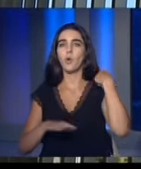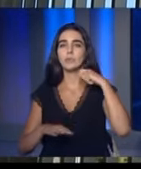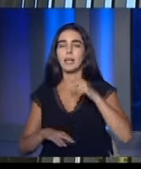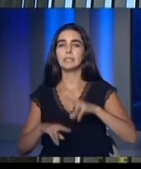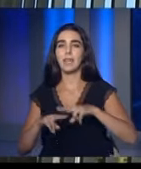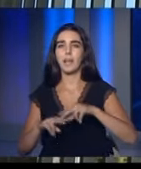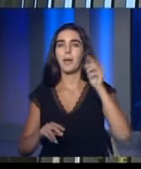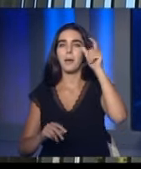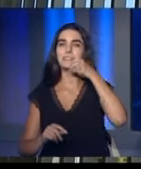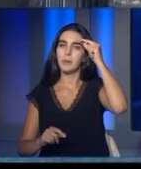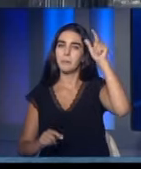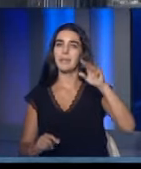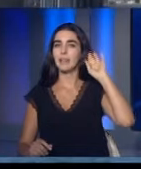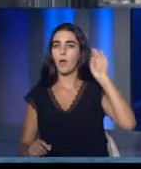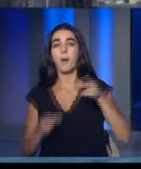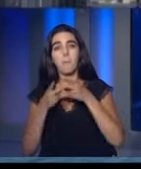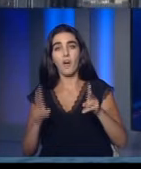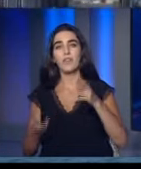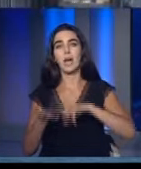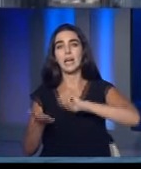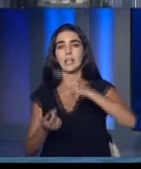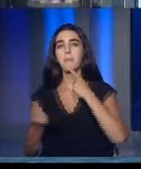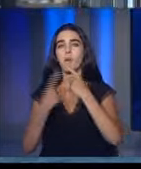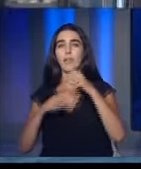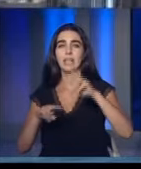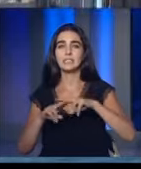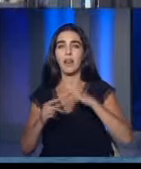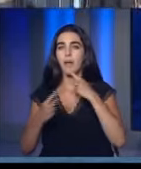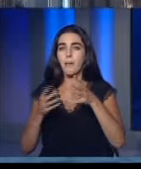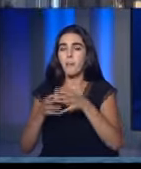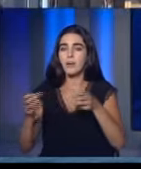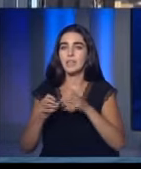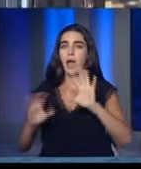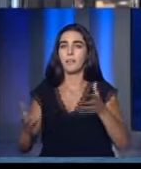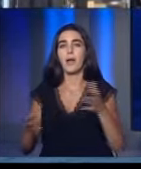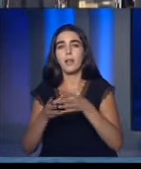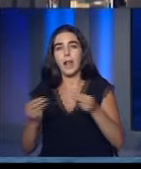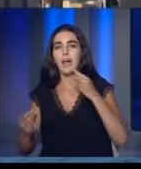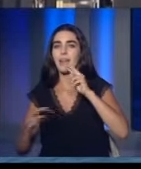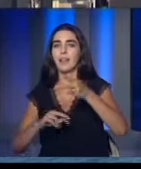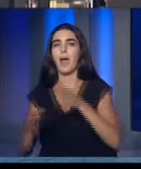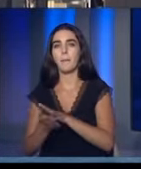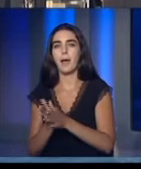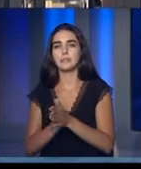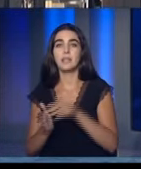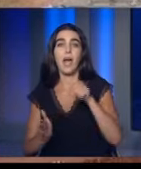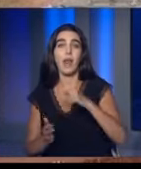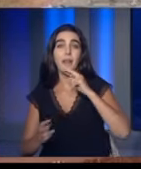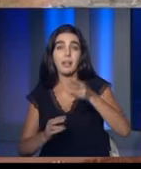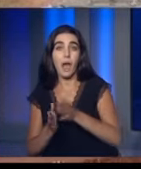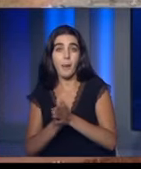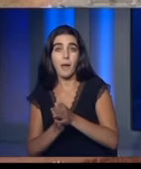توحي بقرب الاتفاق. رئيس الوزراء الإسرائيلي بنيامين نتنياهو يوافق على إرسال مفاوضين إسرائيليين